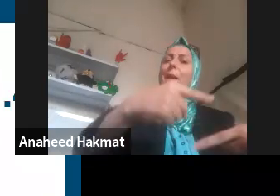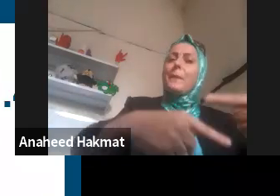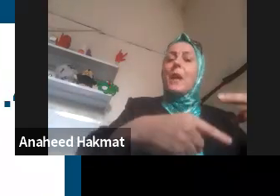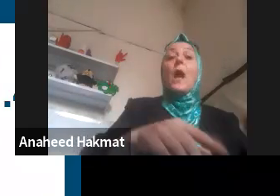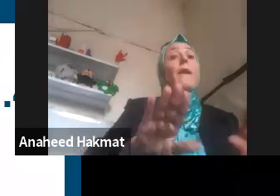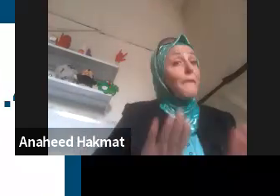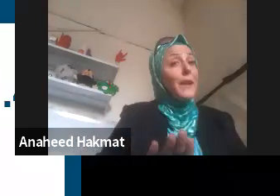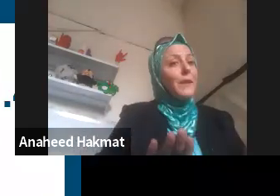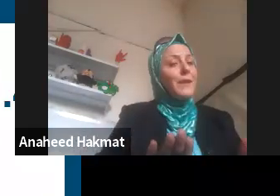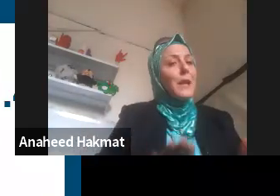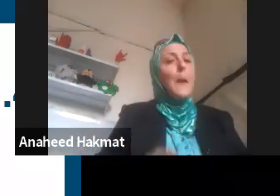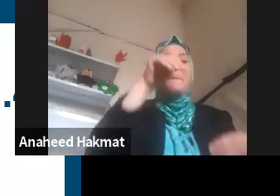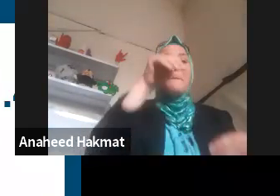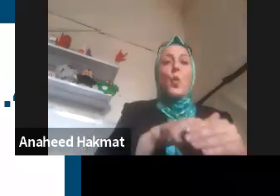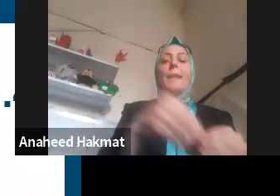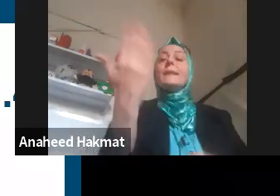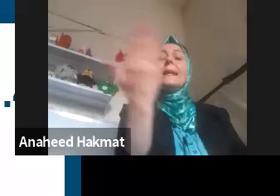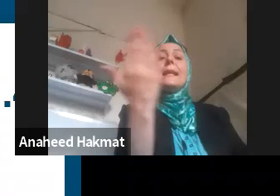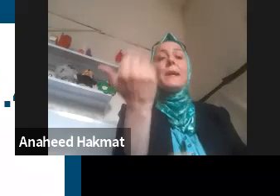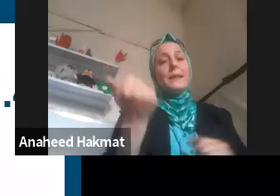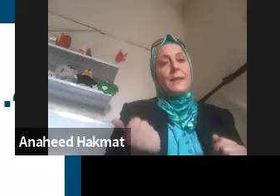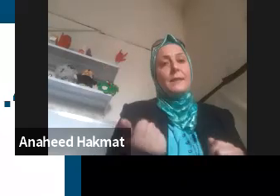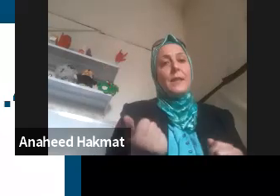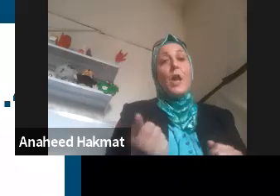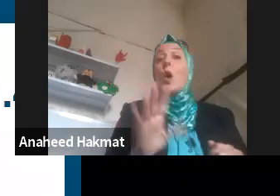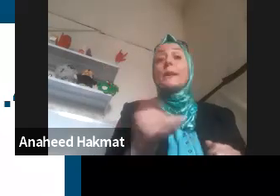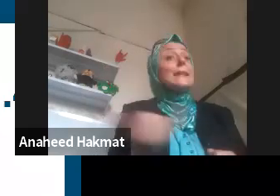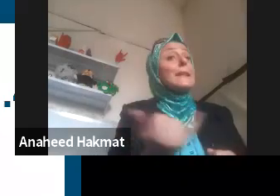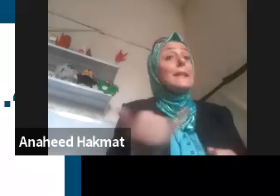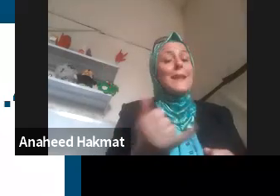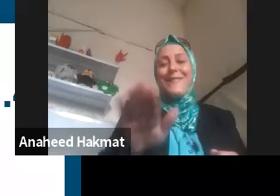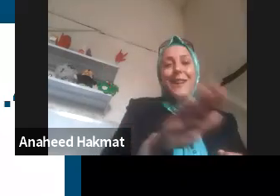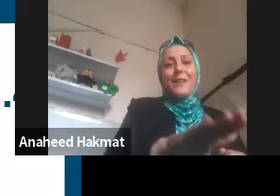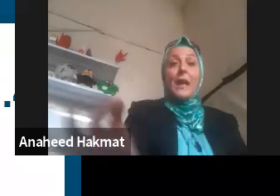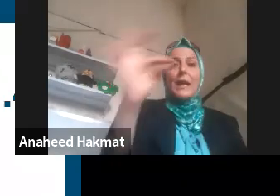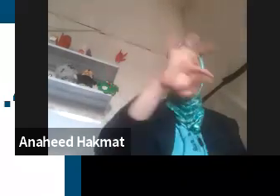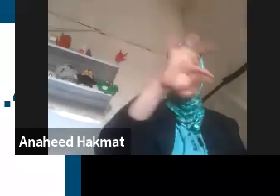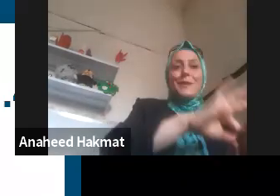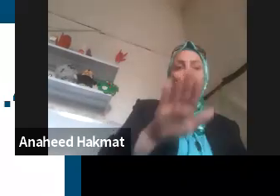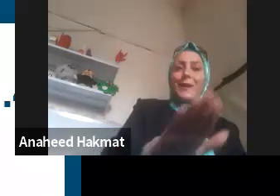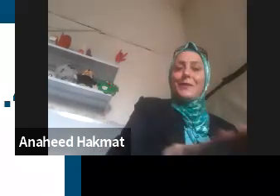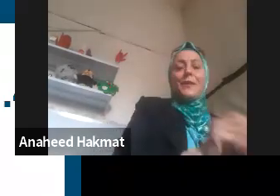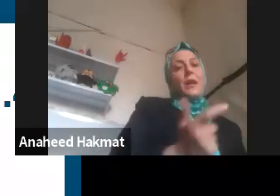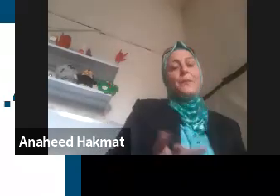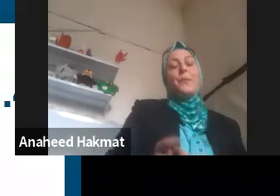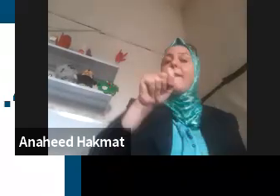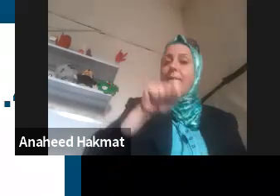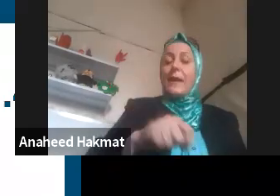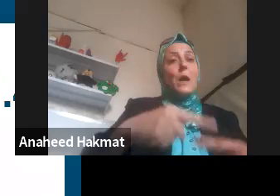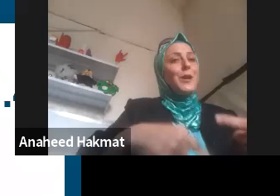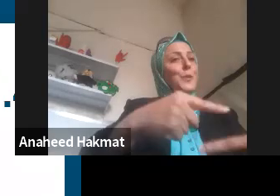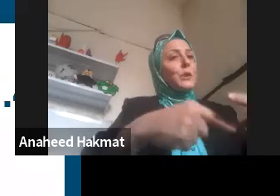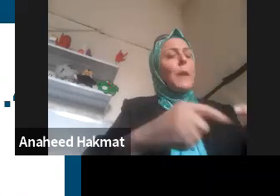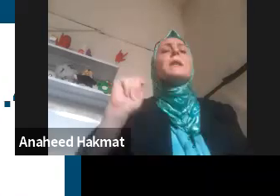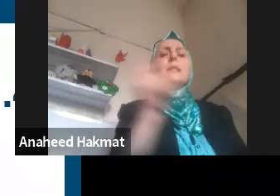متوفرين بقلب المدرسة وميسرين للأولاد يقدروا يوصلوا لهم. يكون عنا متابعة سريعة